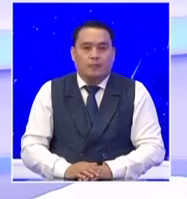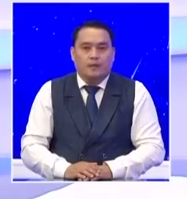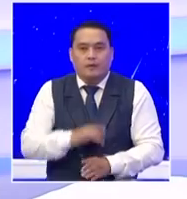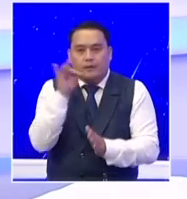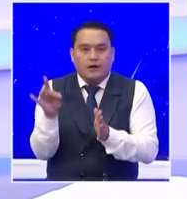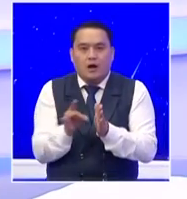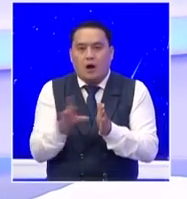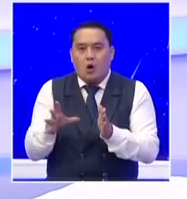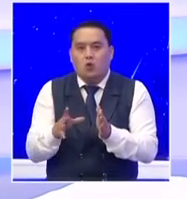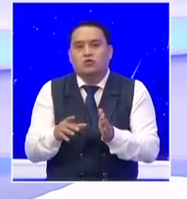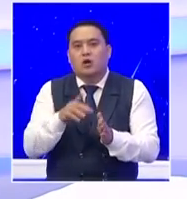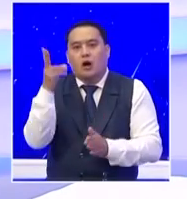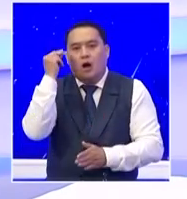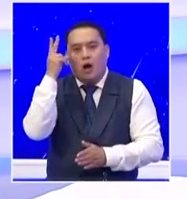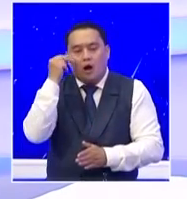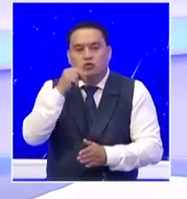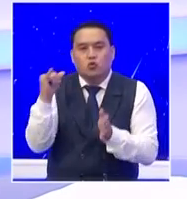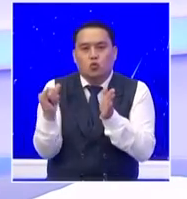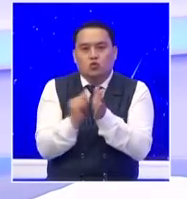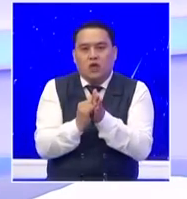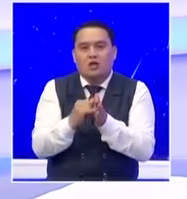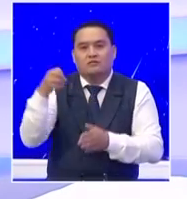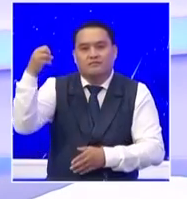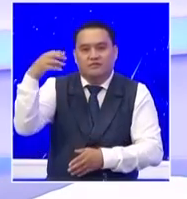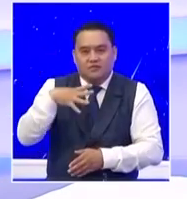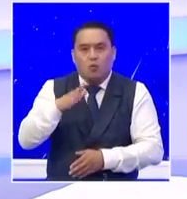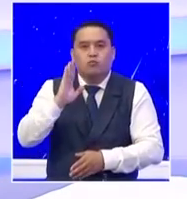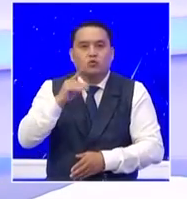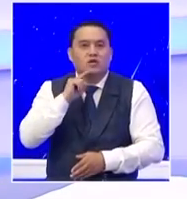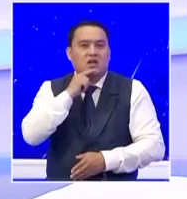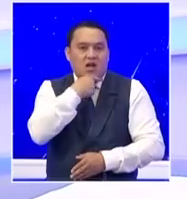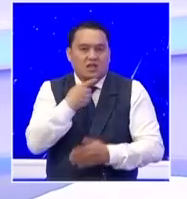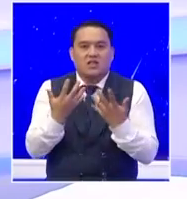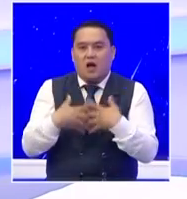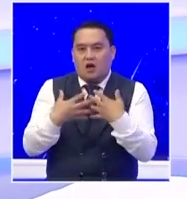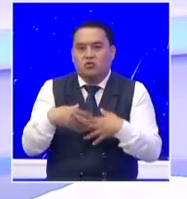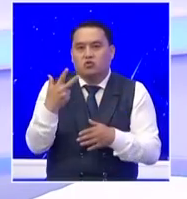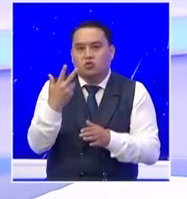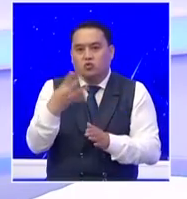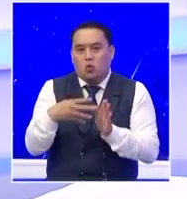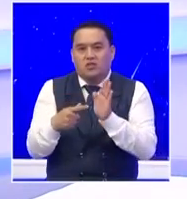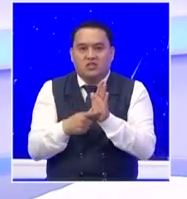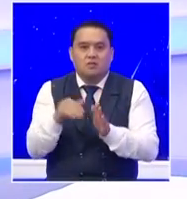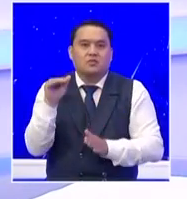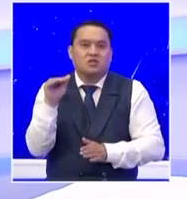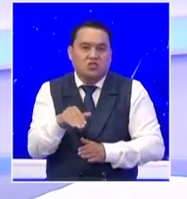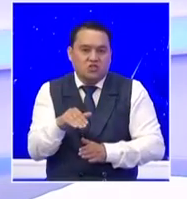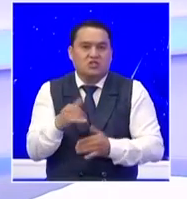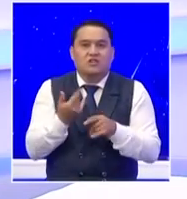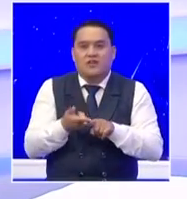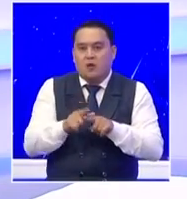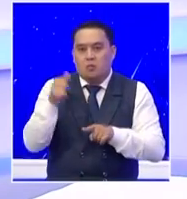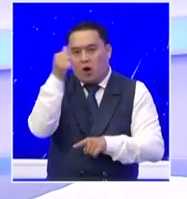Рекордное количество энергосберегающих ламп установят в Нур-Султане. Если в городе насчитывается 47 тысяч светоточек, то в этом